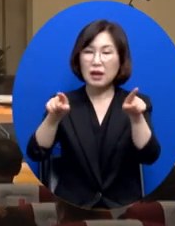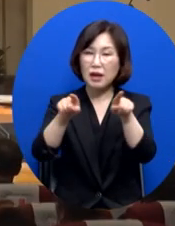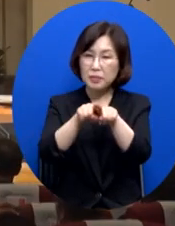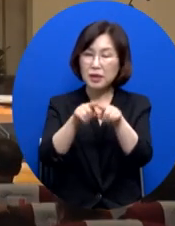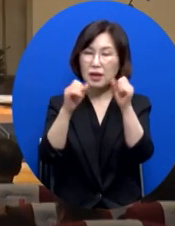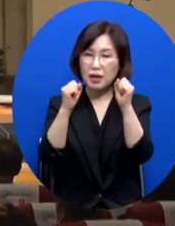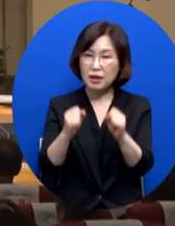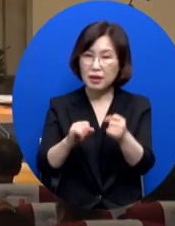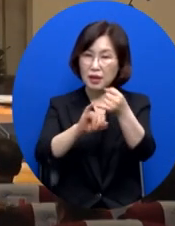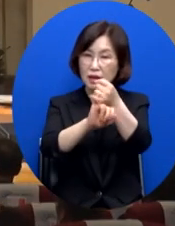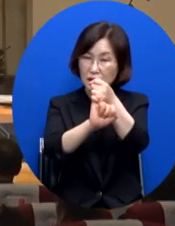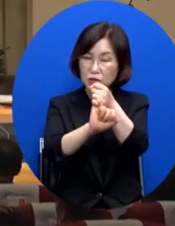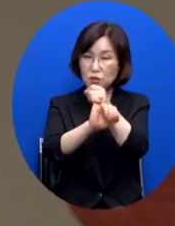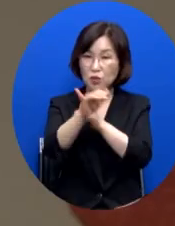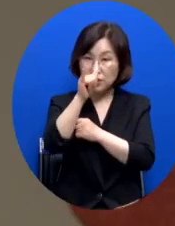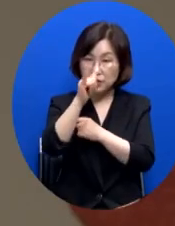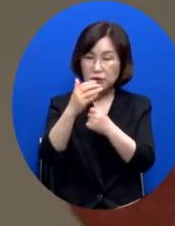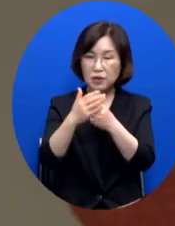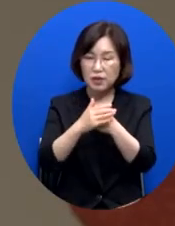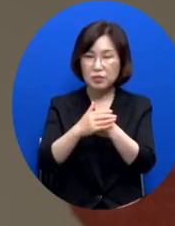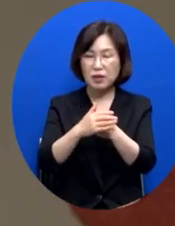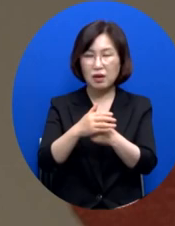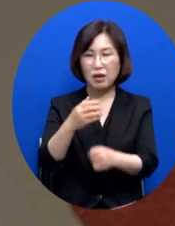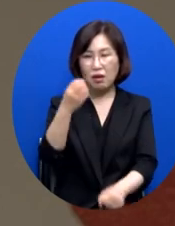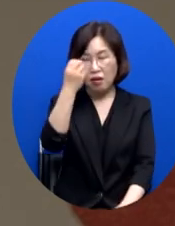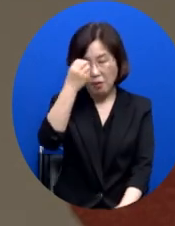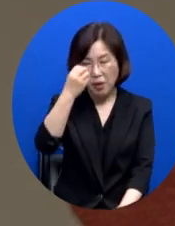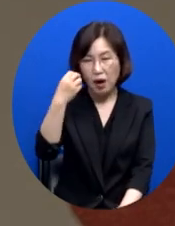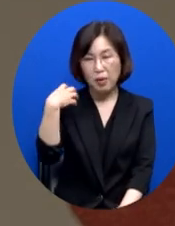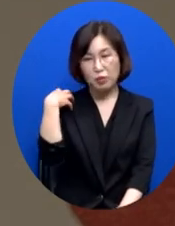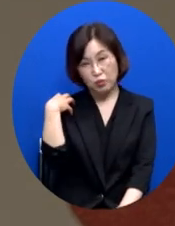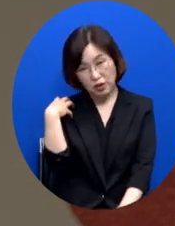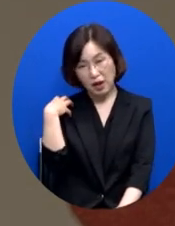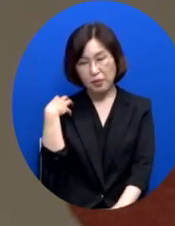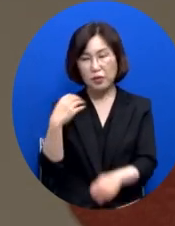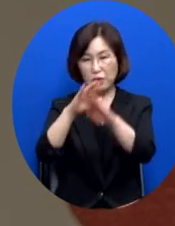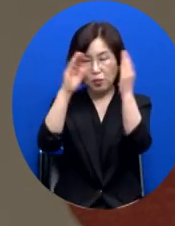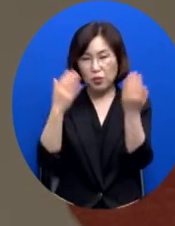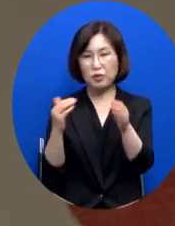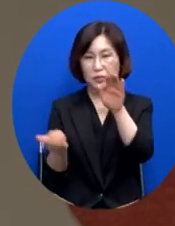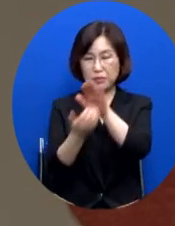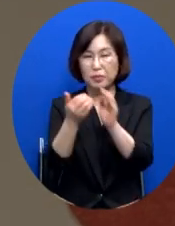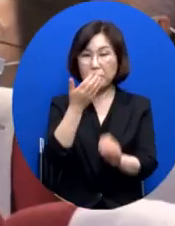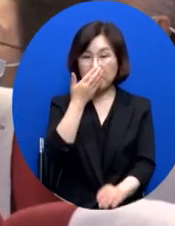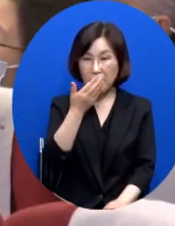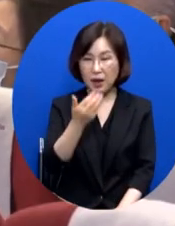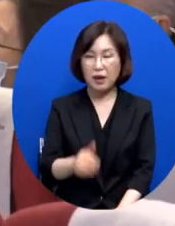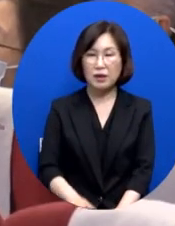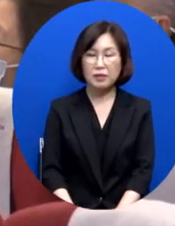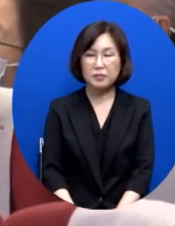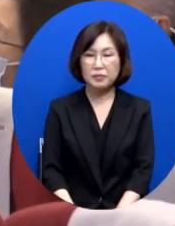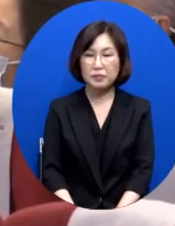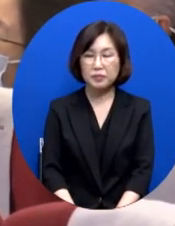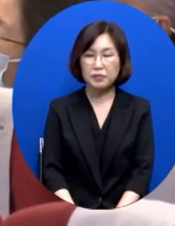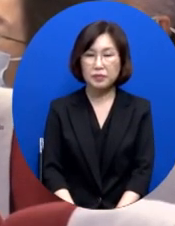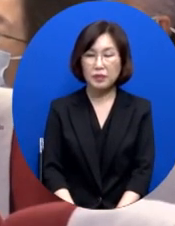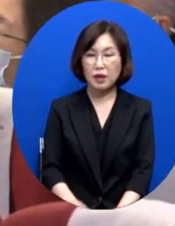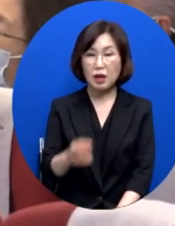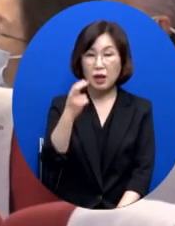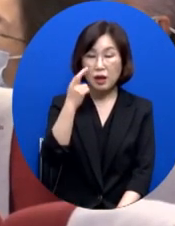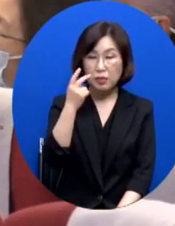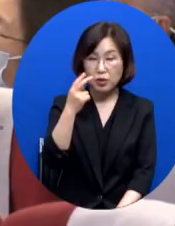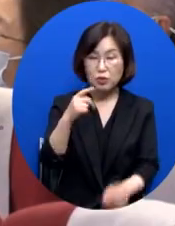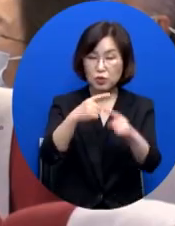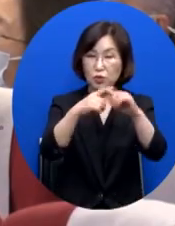엄청난 4명도 감당할 수 있다고 강조했습니다 집회를 주최한 u 오프라 bc 교회 된 미드 코로나 의 세상에서